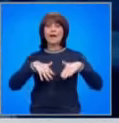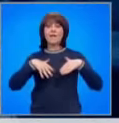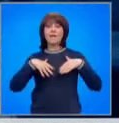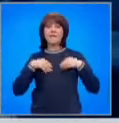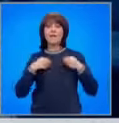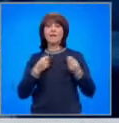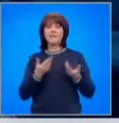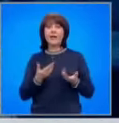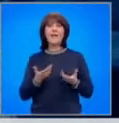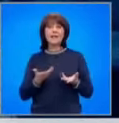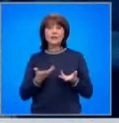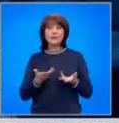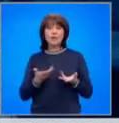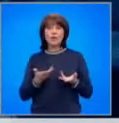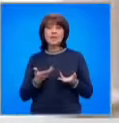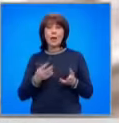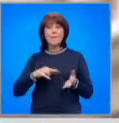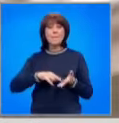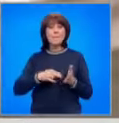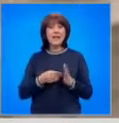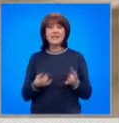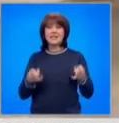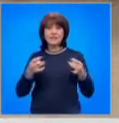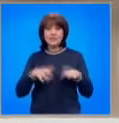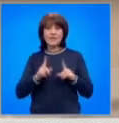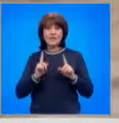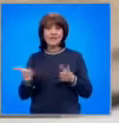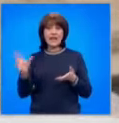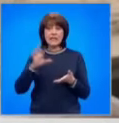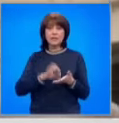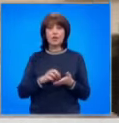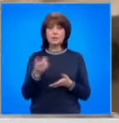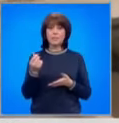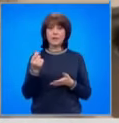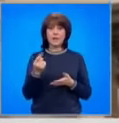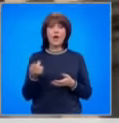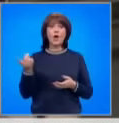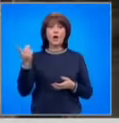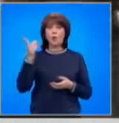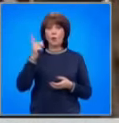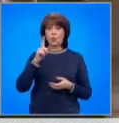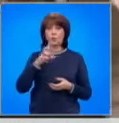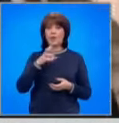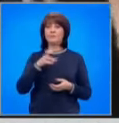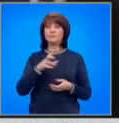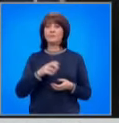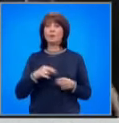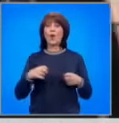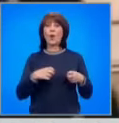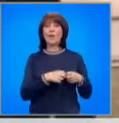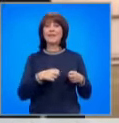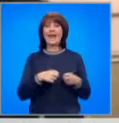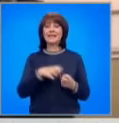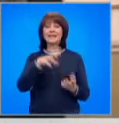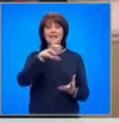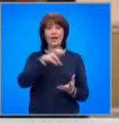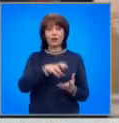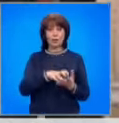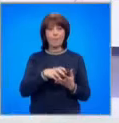за възстановяване трябва до 10 милиарда лева в България. Утре контактната група, излъчена от ГЕРБ, продължава разговорите си в Народното събрание, този път с